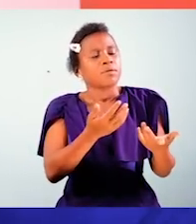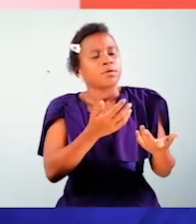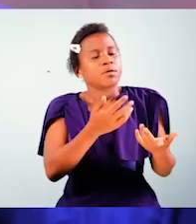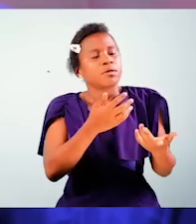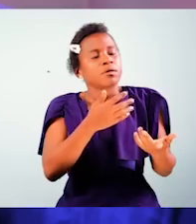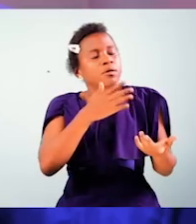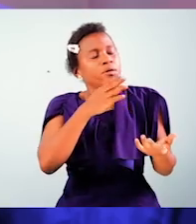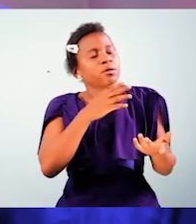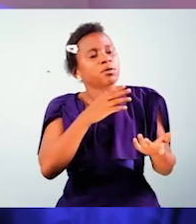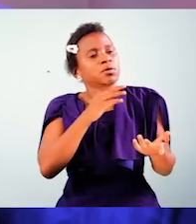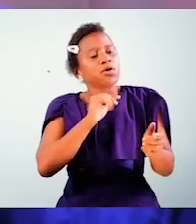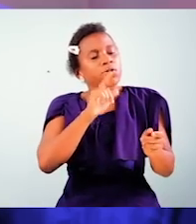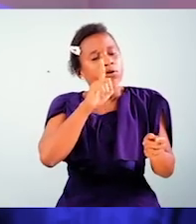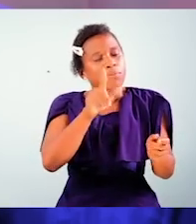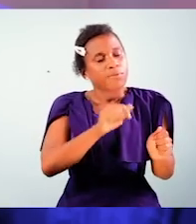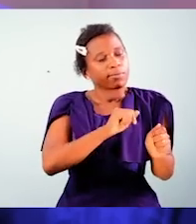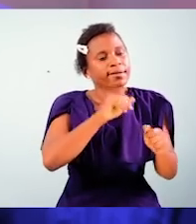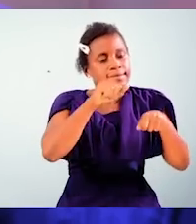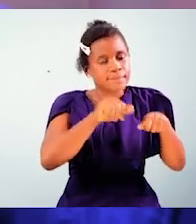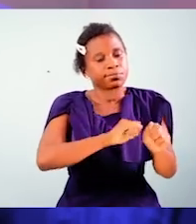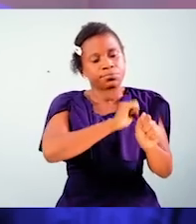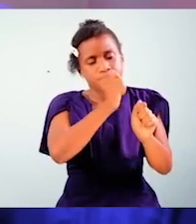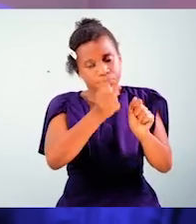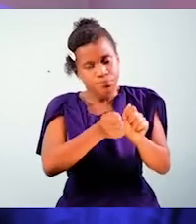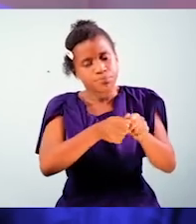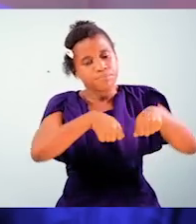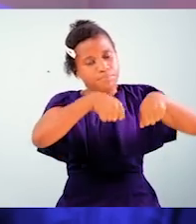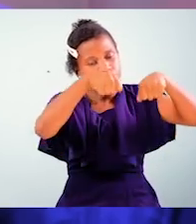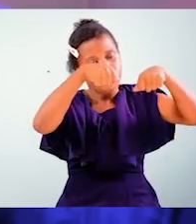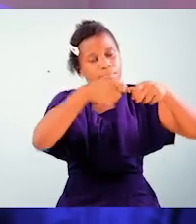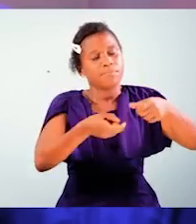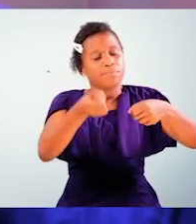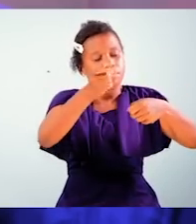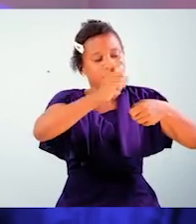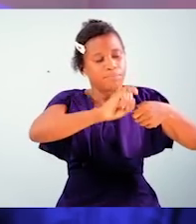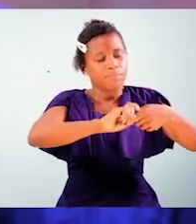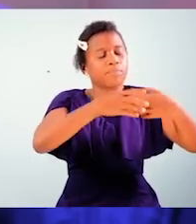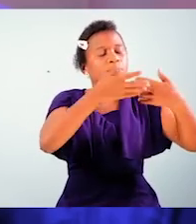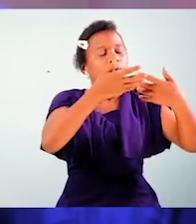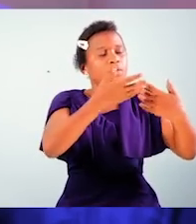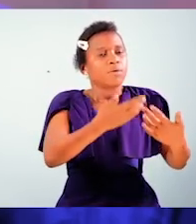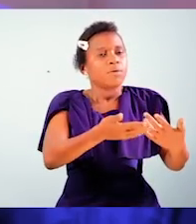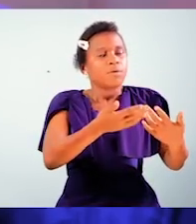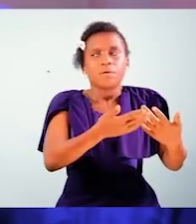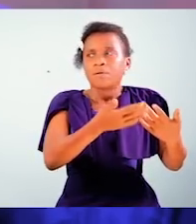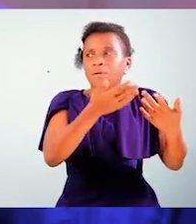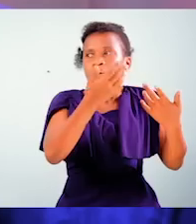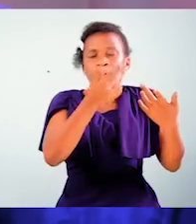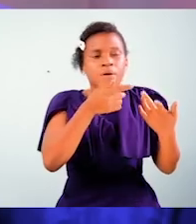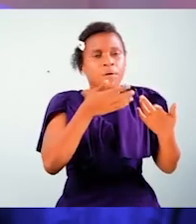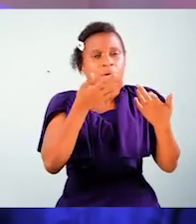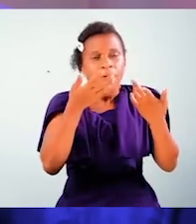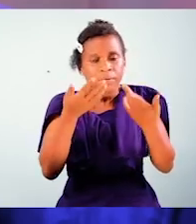haja kufanyika mabadiliko ya nguvu ama mamlaka ya CAG? Ili ni kosa kubwa. Na wabunge wengi wameelezea